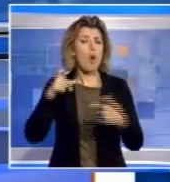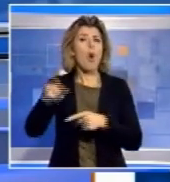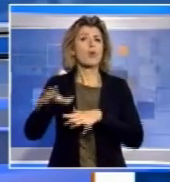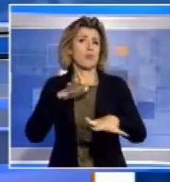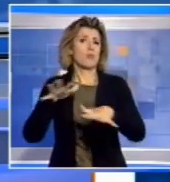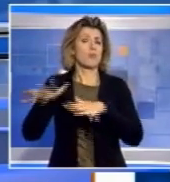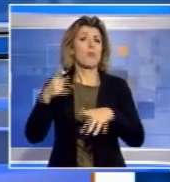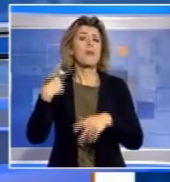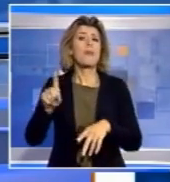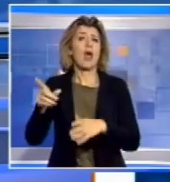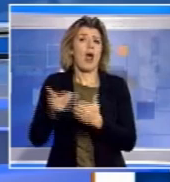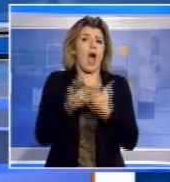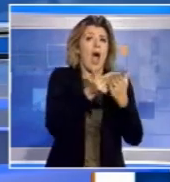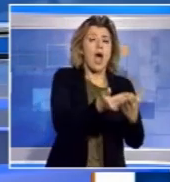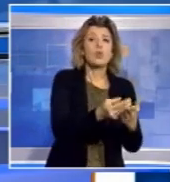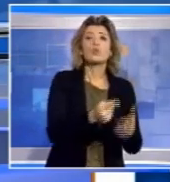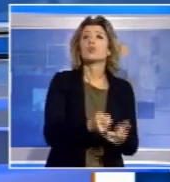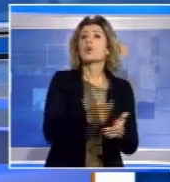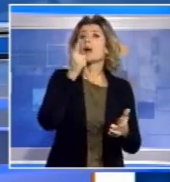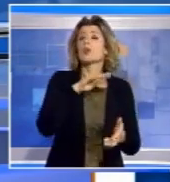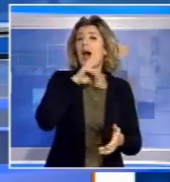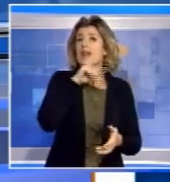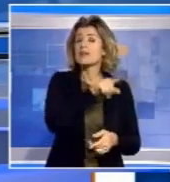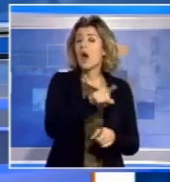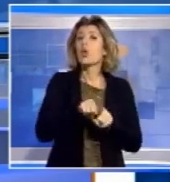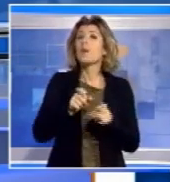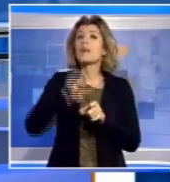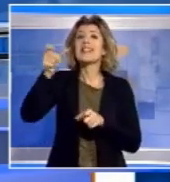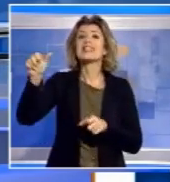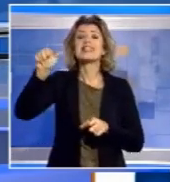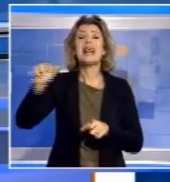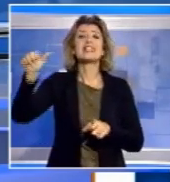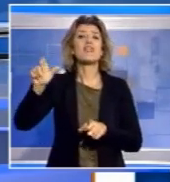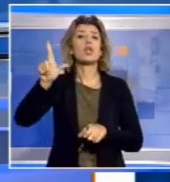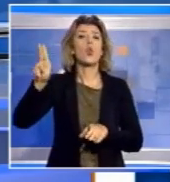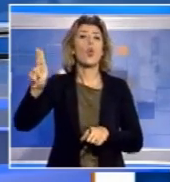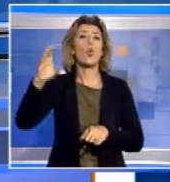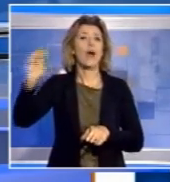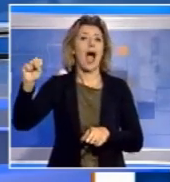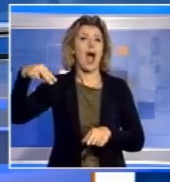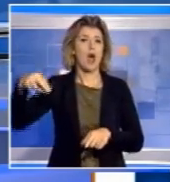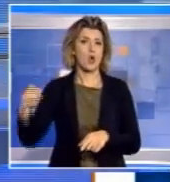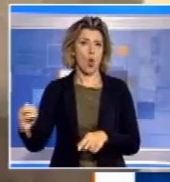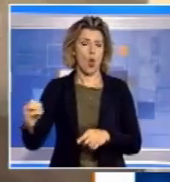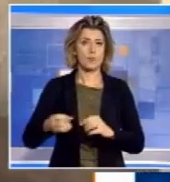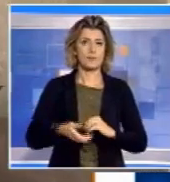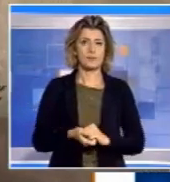necessità degli anziani e il caso di San Severino Lucano Dove è andato per noi l'inviato Umberto Avallone